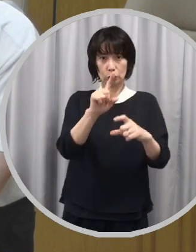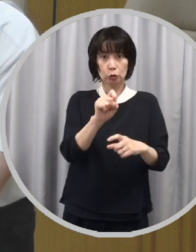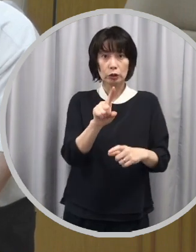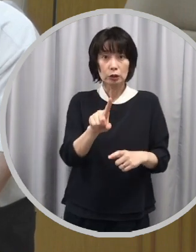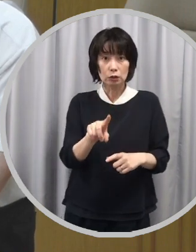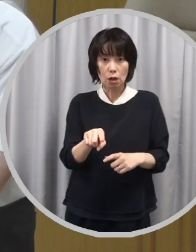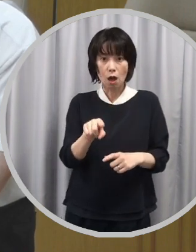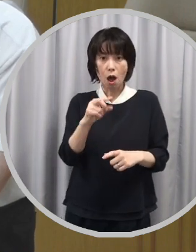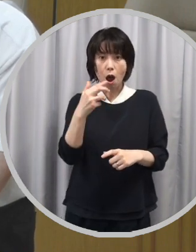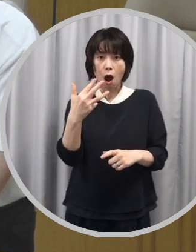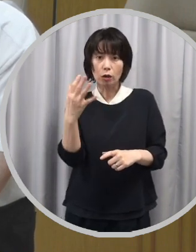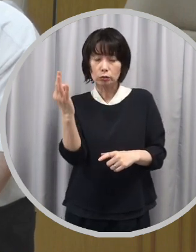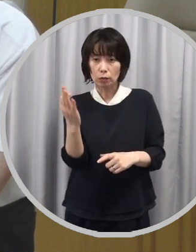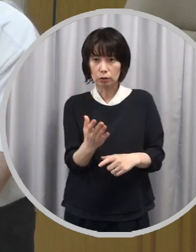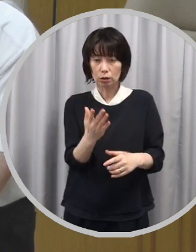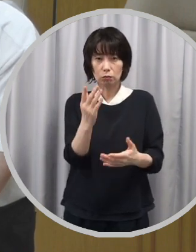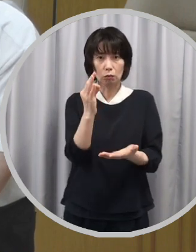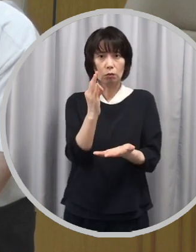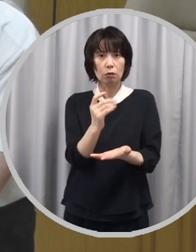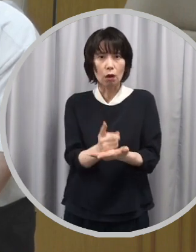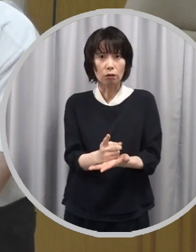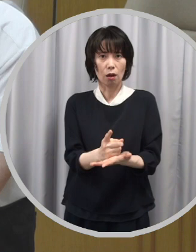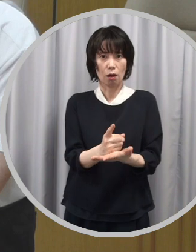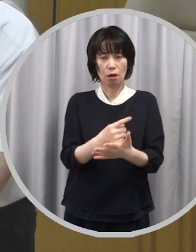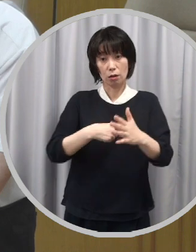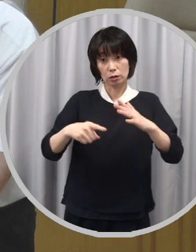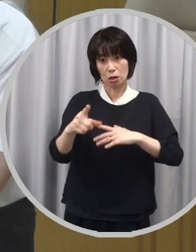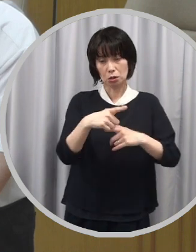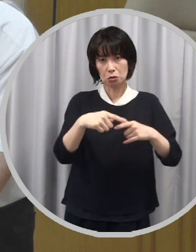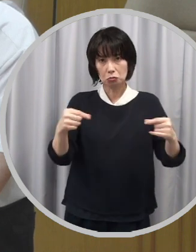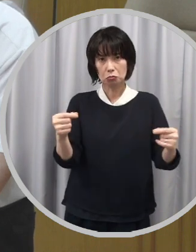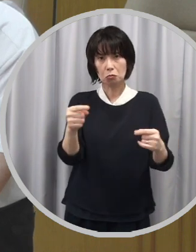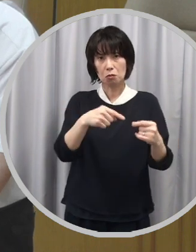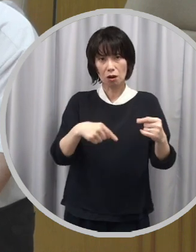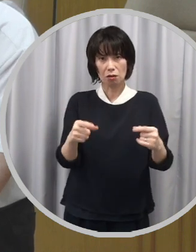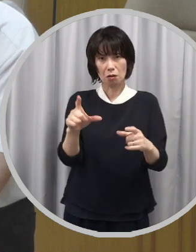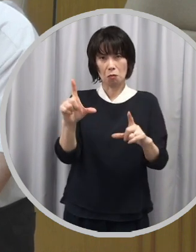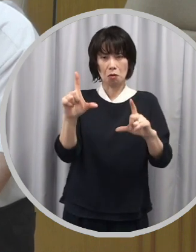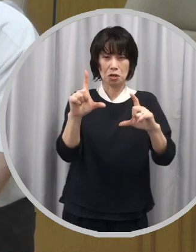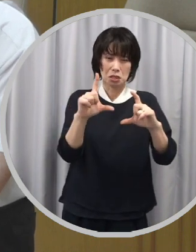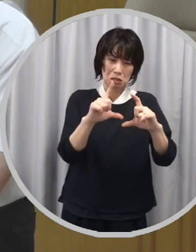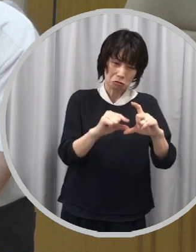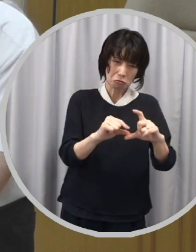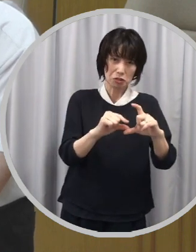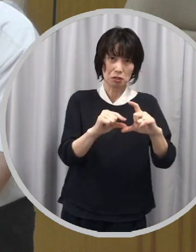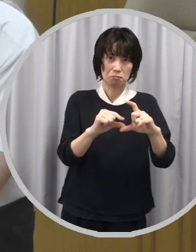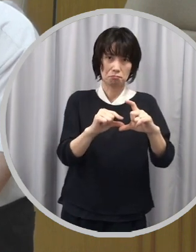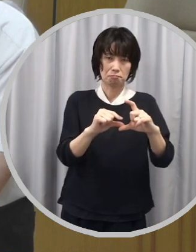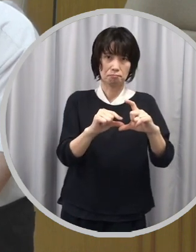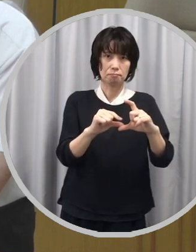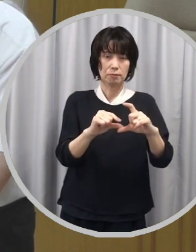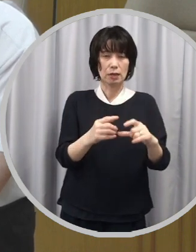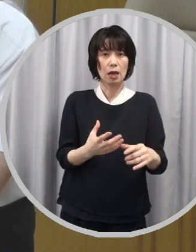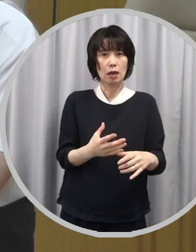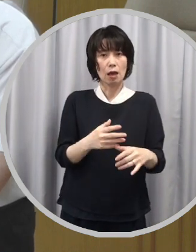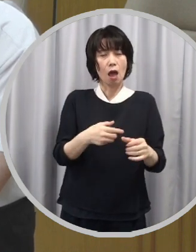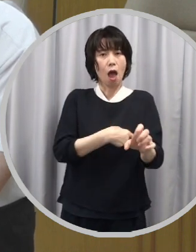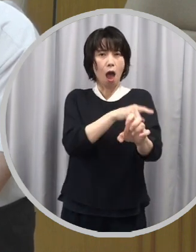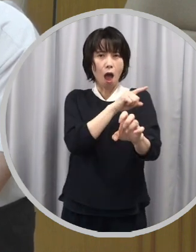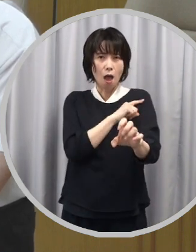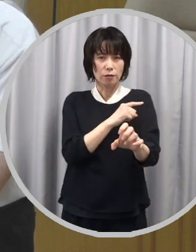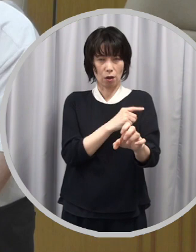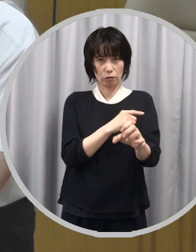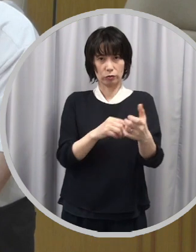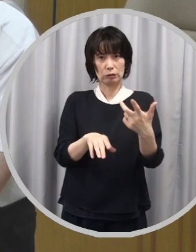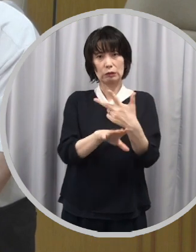11.8% と先進国の中でも極めて低い国です。自国にエネルギー資源を持